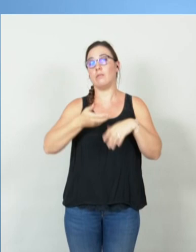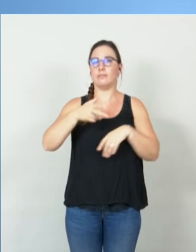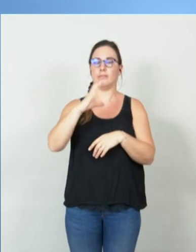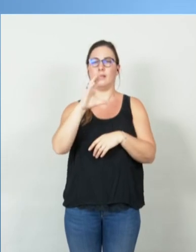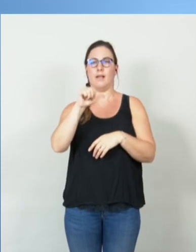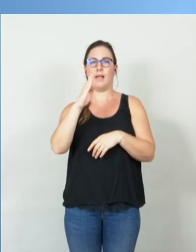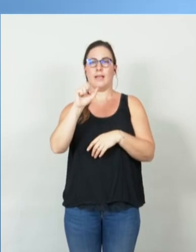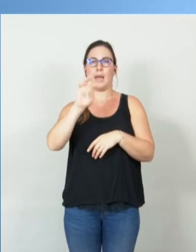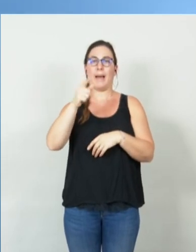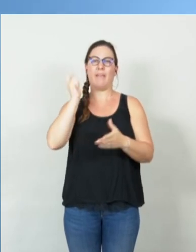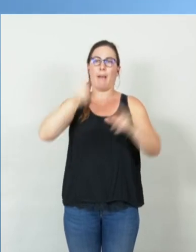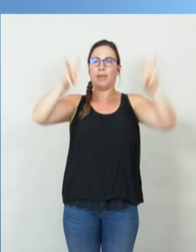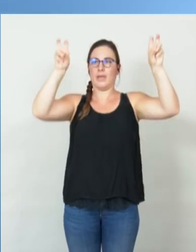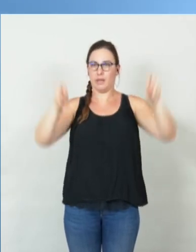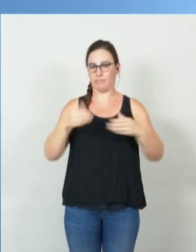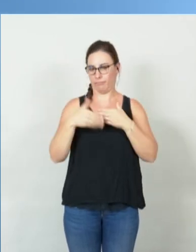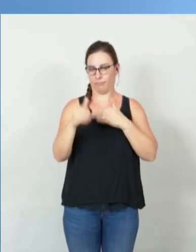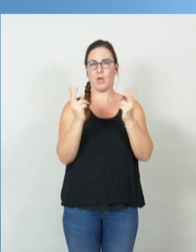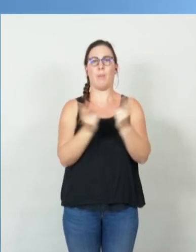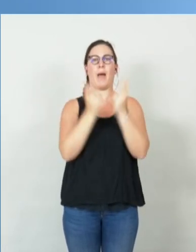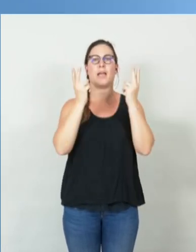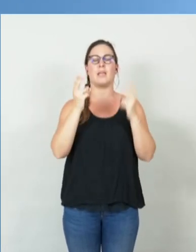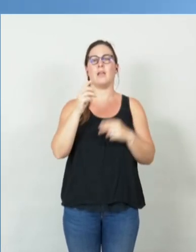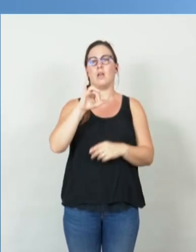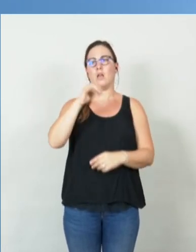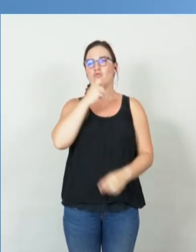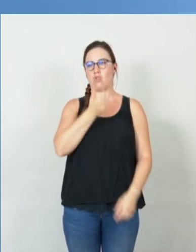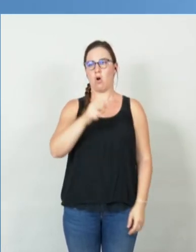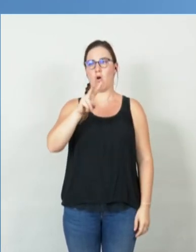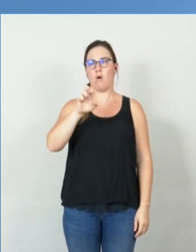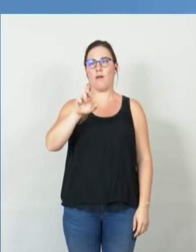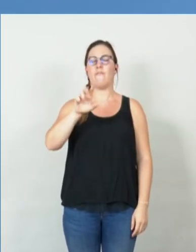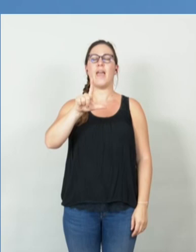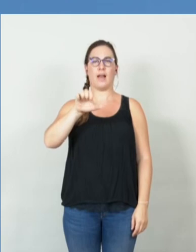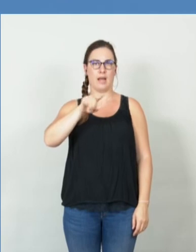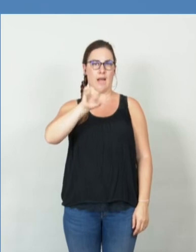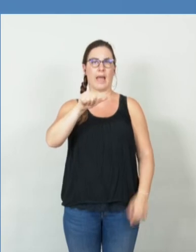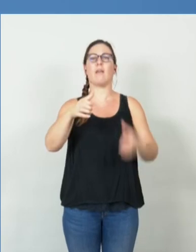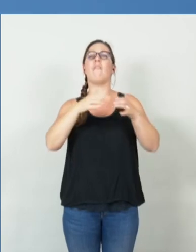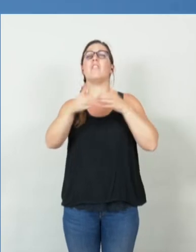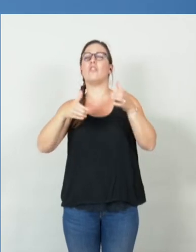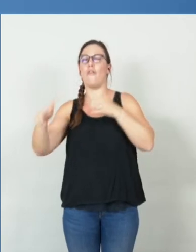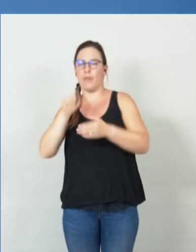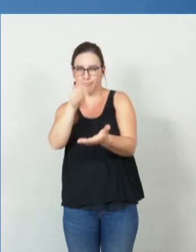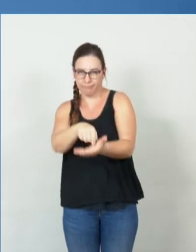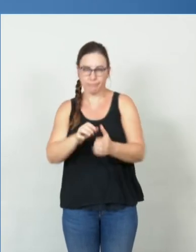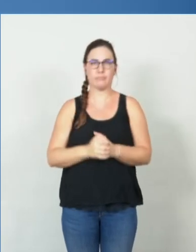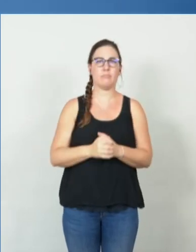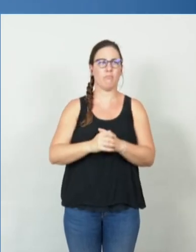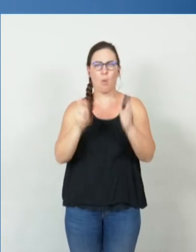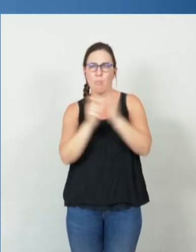se tiendra tout près d'ici au parc Jean merlac ce sont l'un des moments festifs des moments aussi de